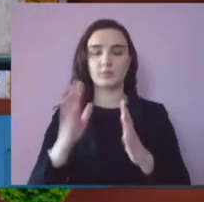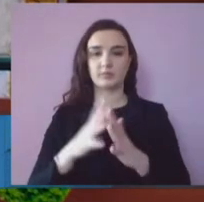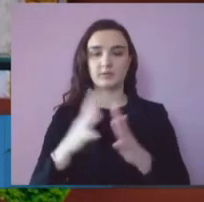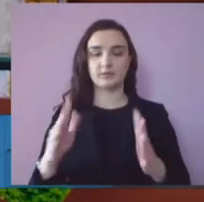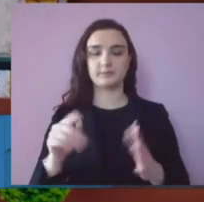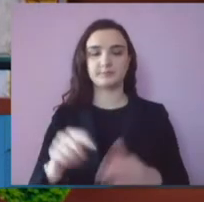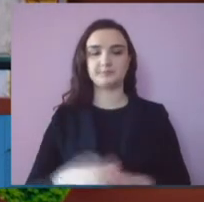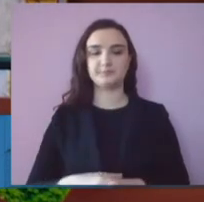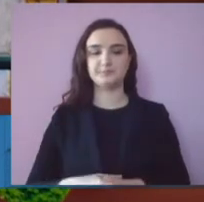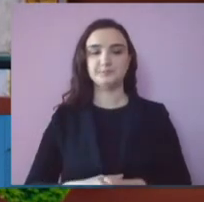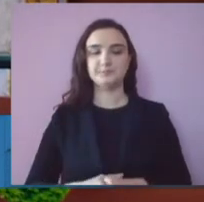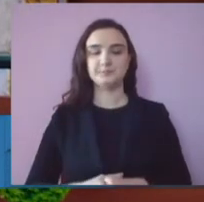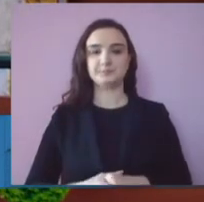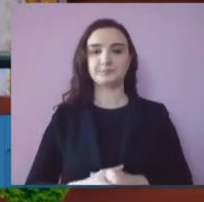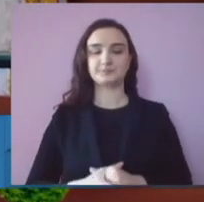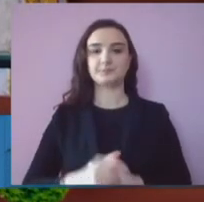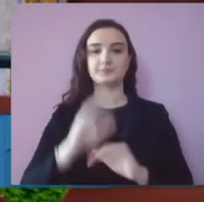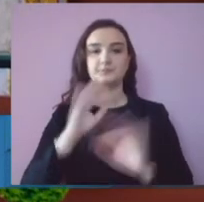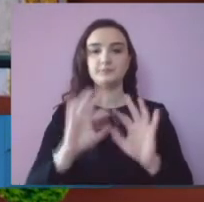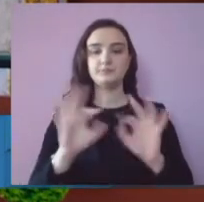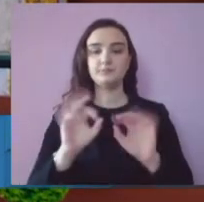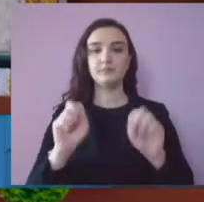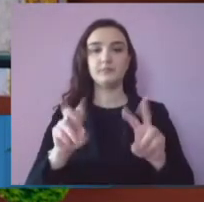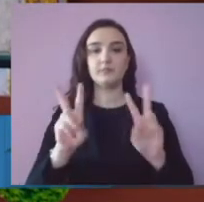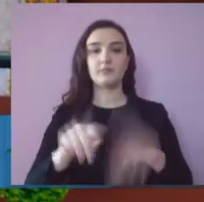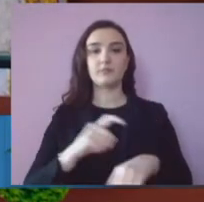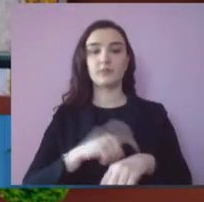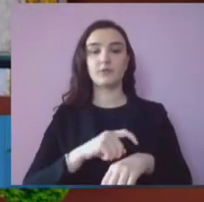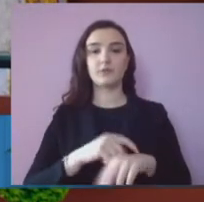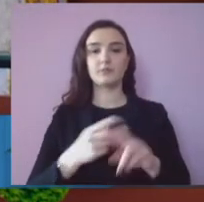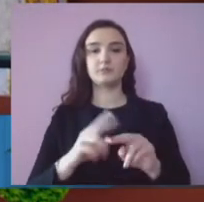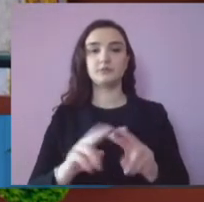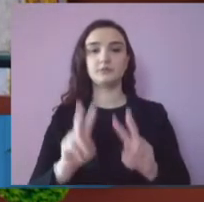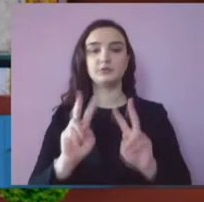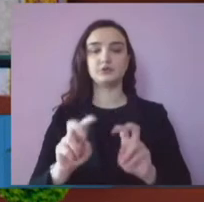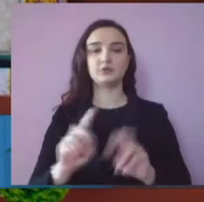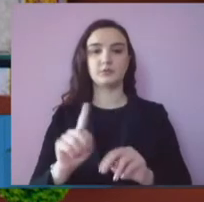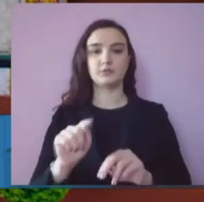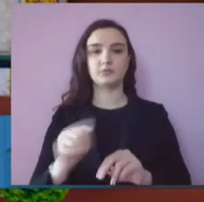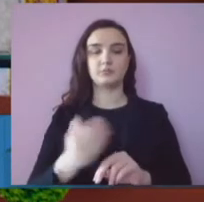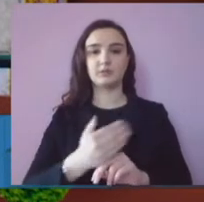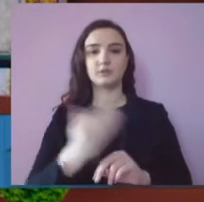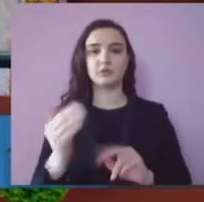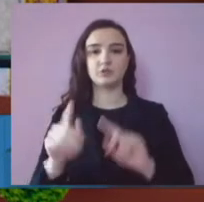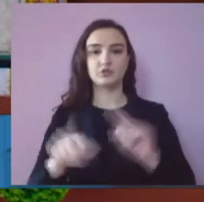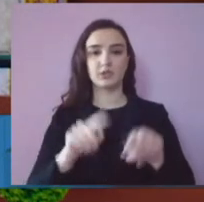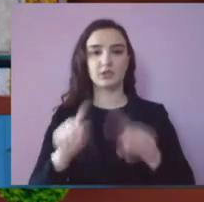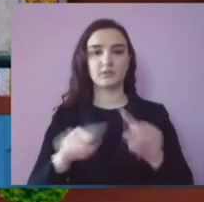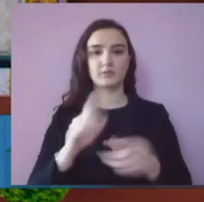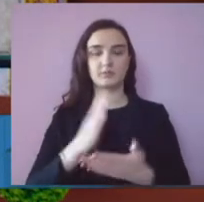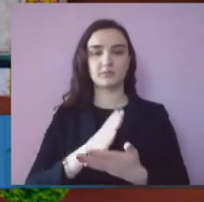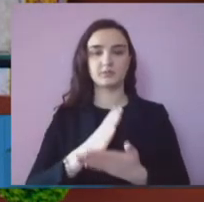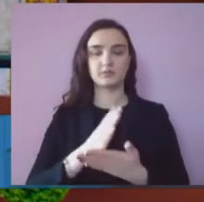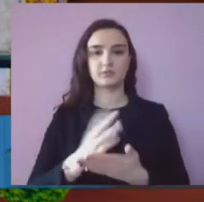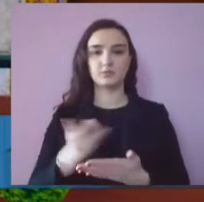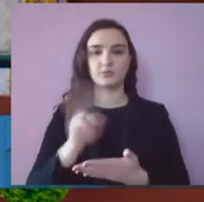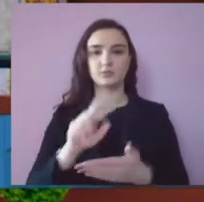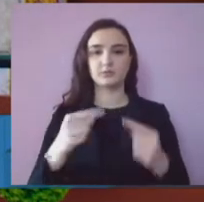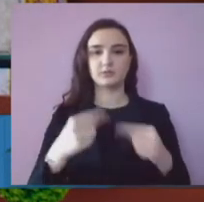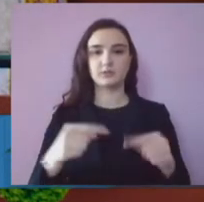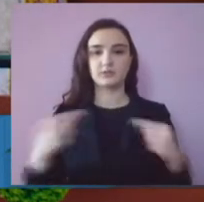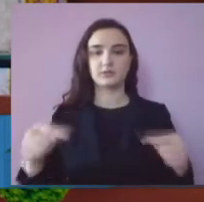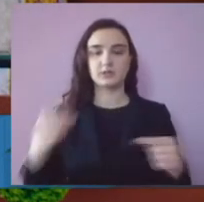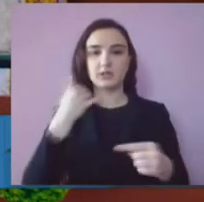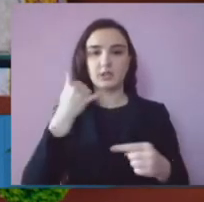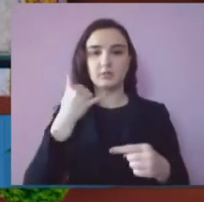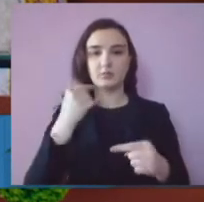როდესაც ვლაპარაკობთ საგანგებო რეჟიმზე, ჩვენ გულისხმობთ იმასაც, რომ თქვენი კითხვები შემოდის ორ სხვადასხვა სატელეფონო